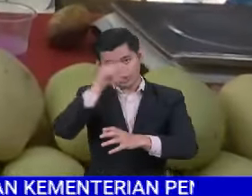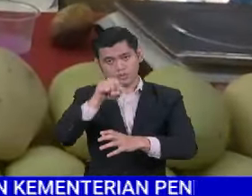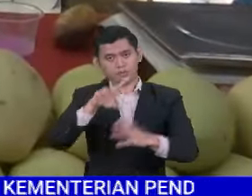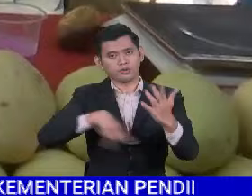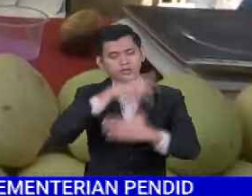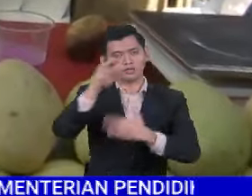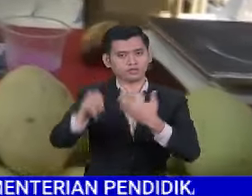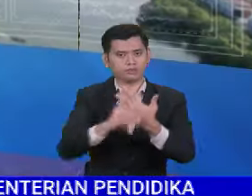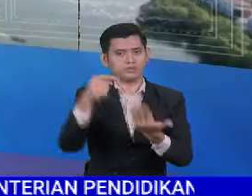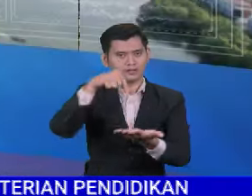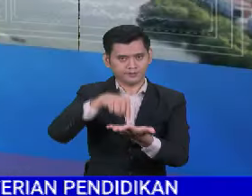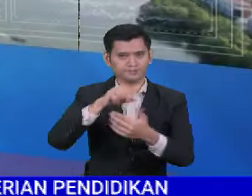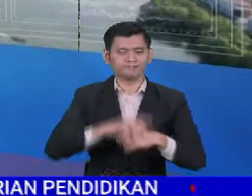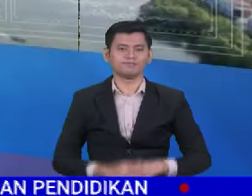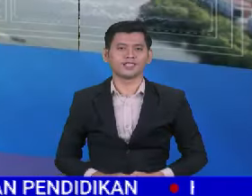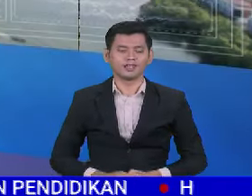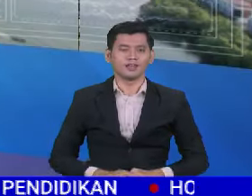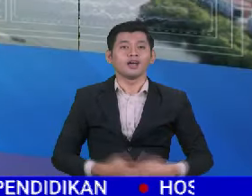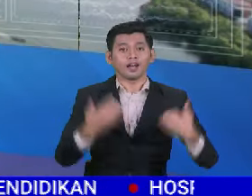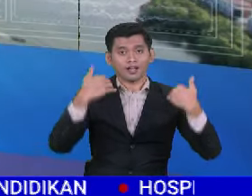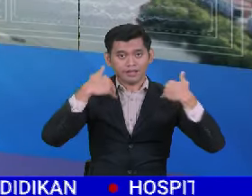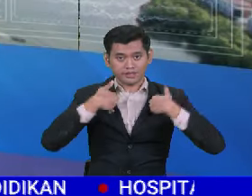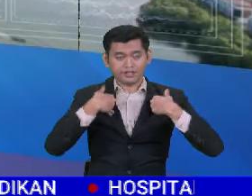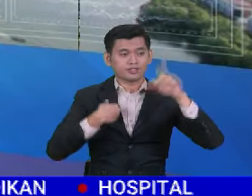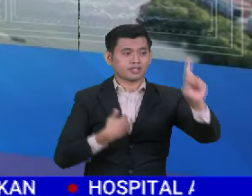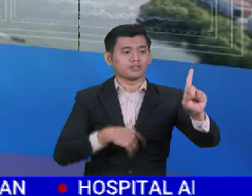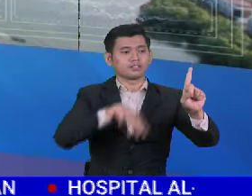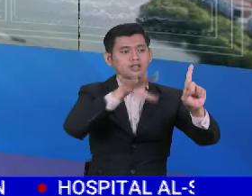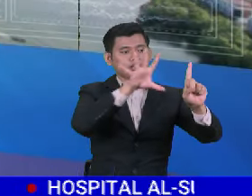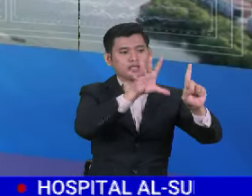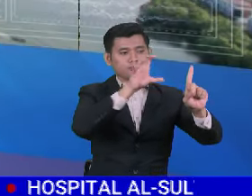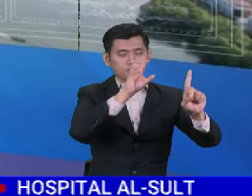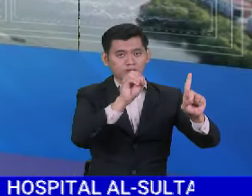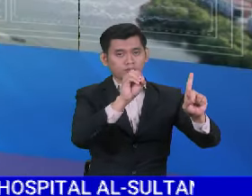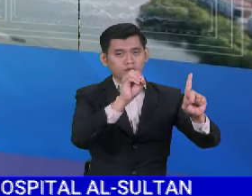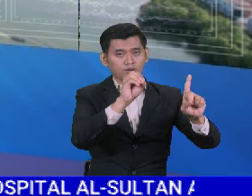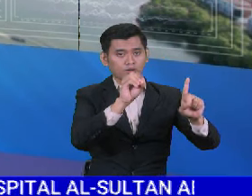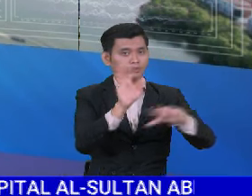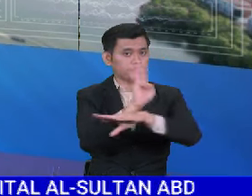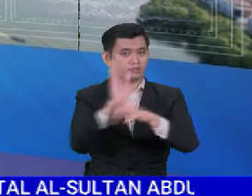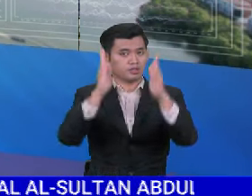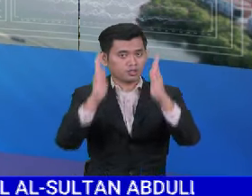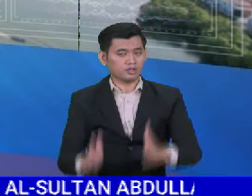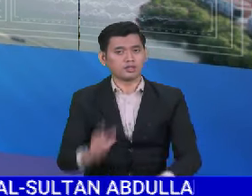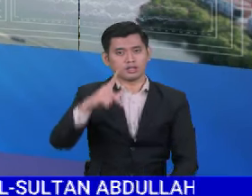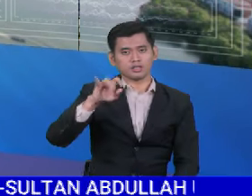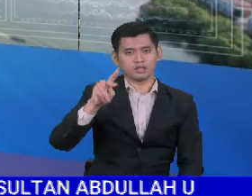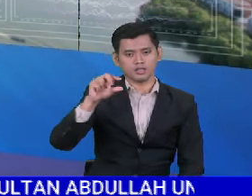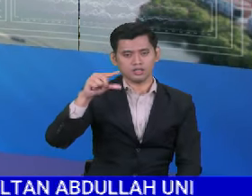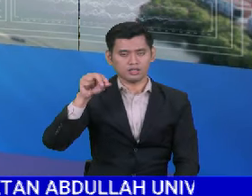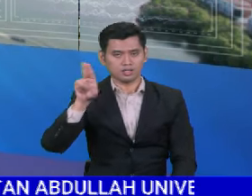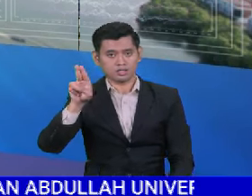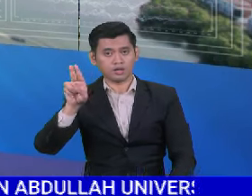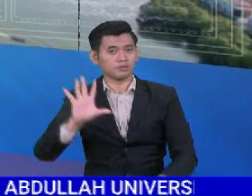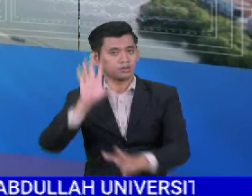makanan Hai seramai 150 Usahawan Tani di keningau disasarkan untuk menyertai